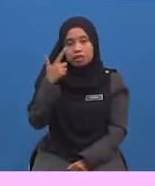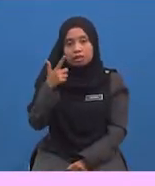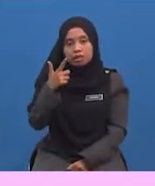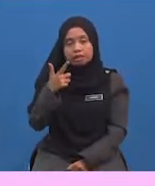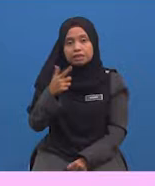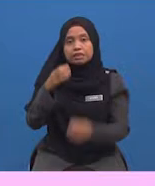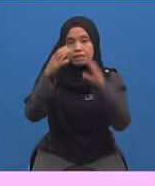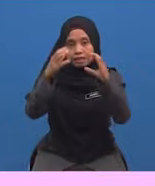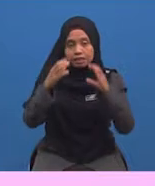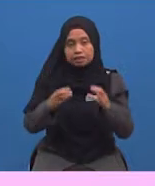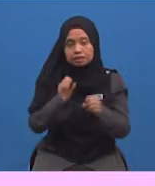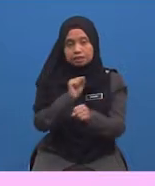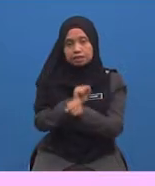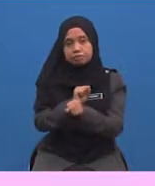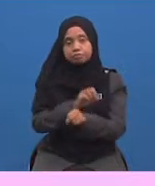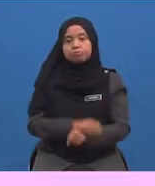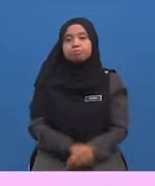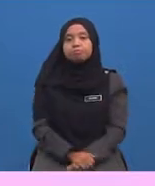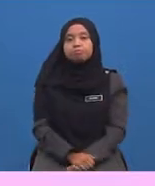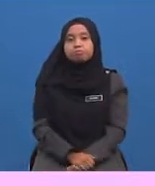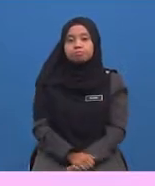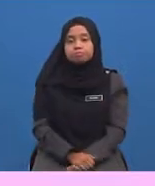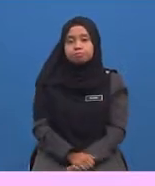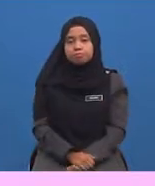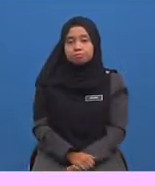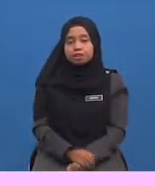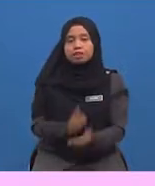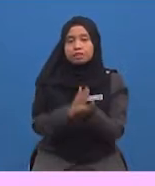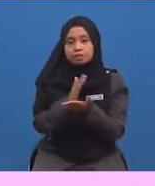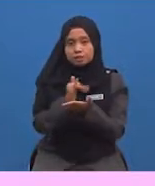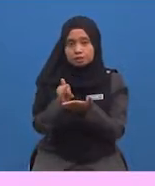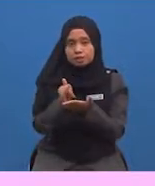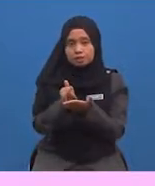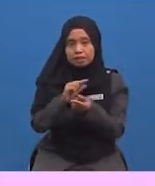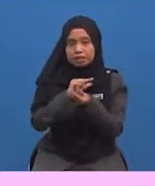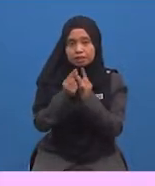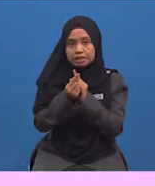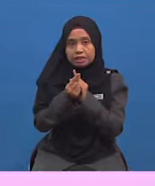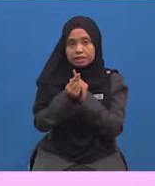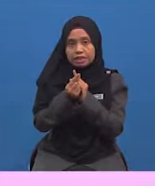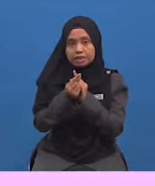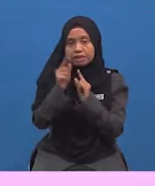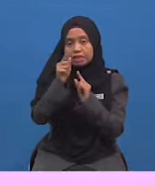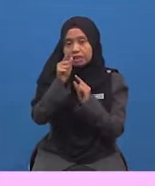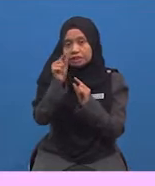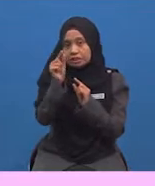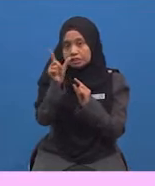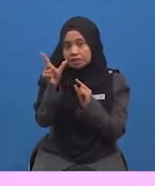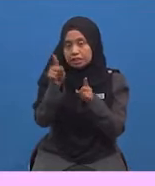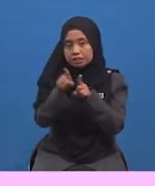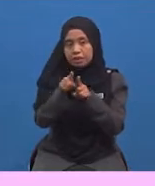langkah ataupun jalan kerja untuk mengira. Seterusnya, gantikan jejari sama dengan